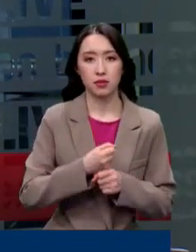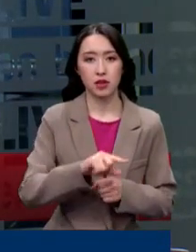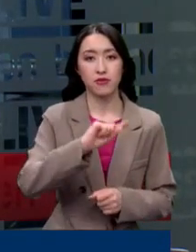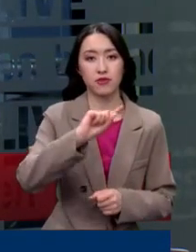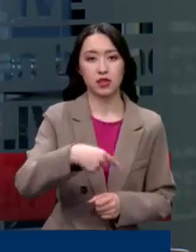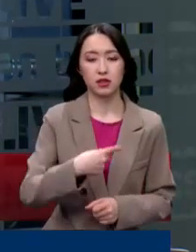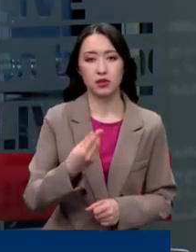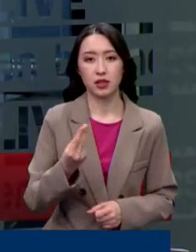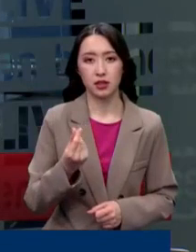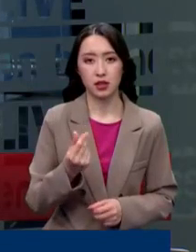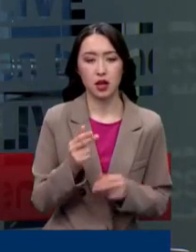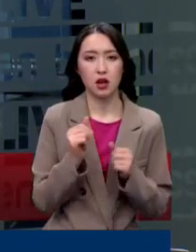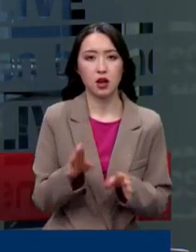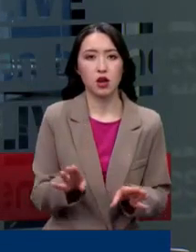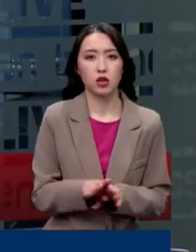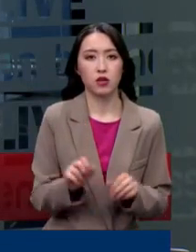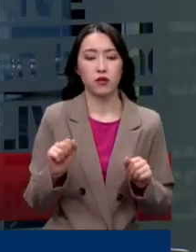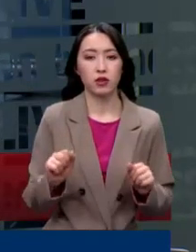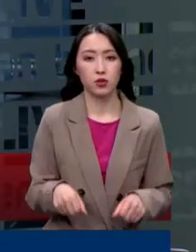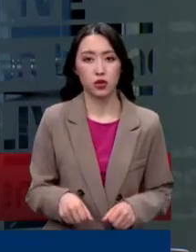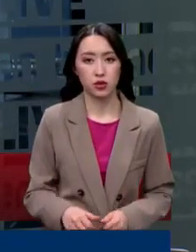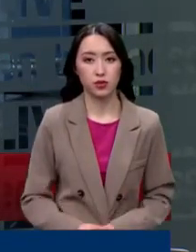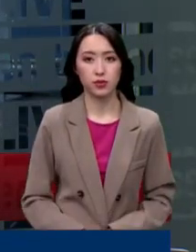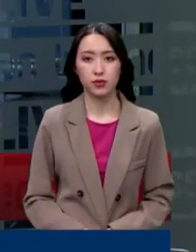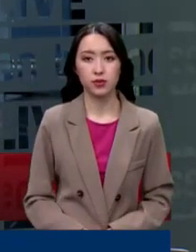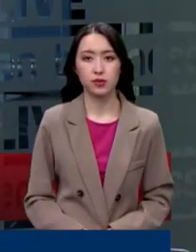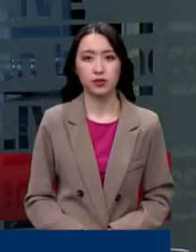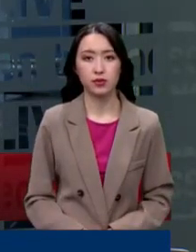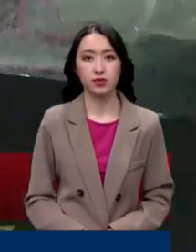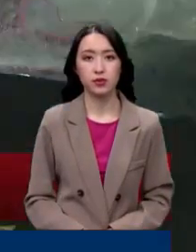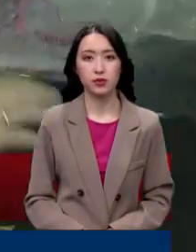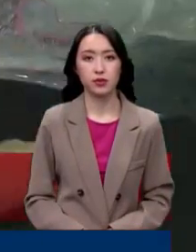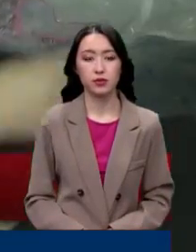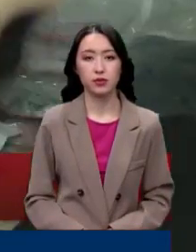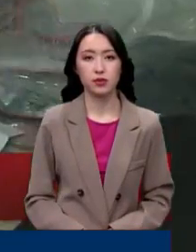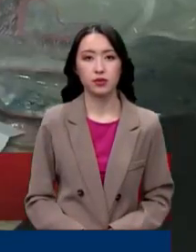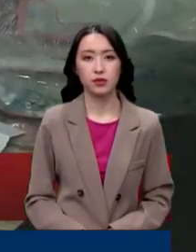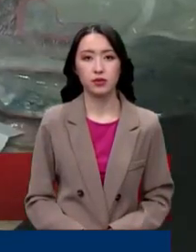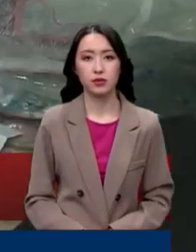них деньги. Как такое стало возможным, Вера Шеллер разбиралась.